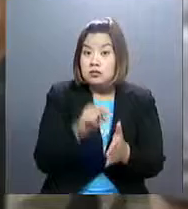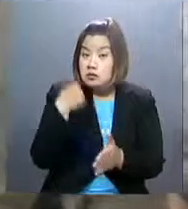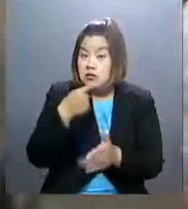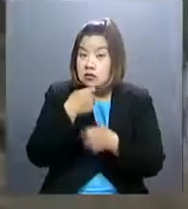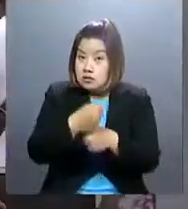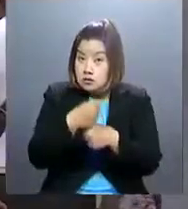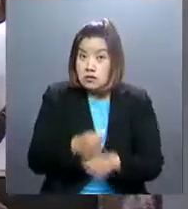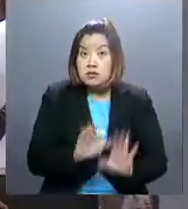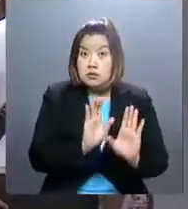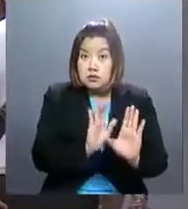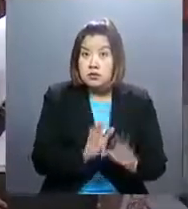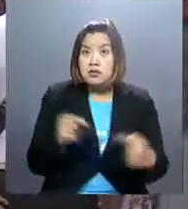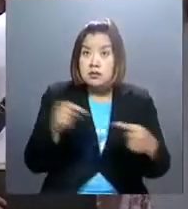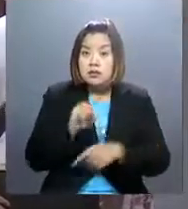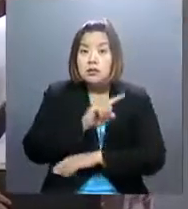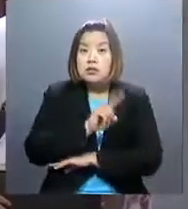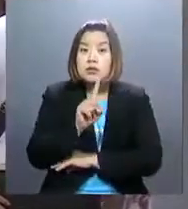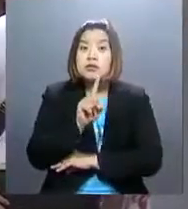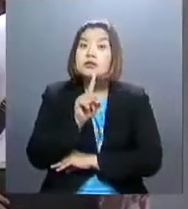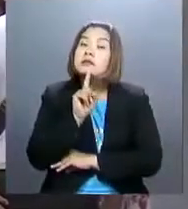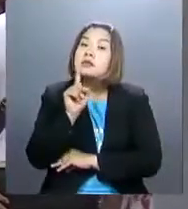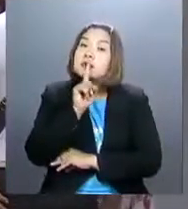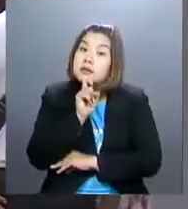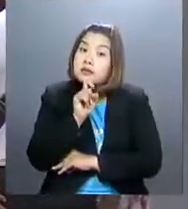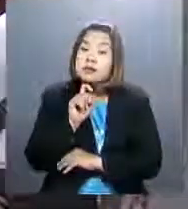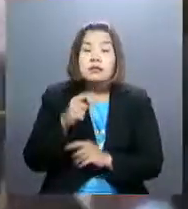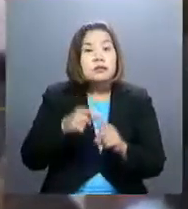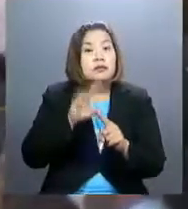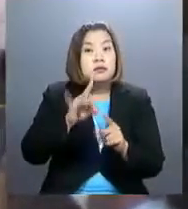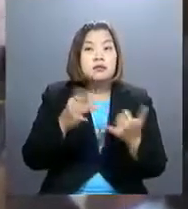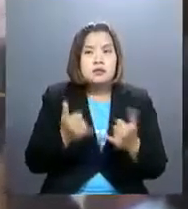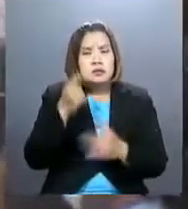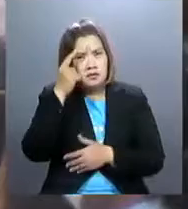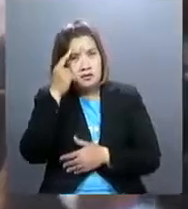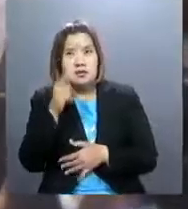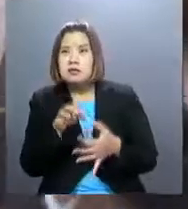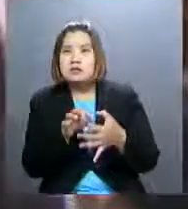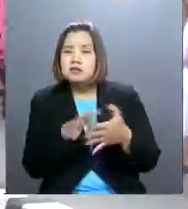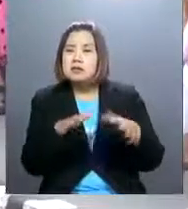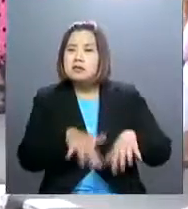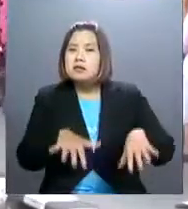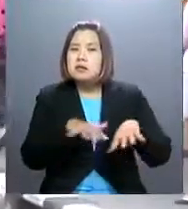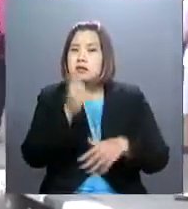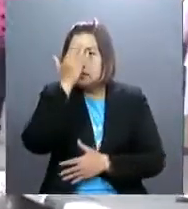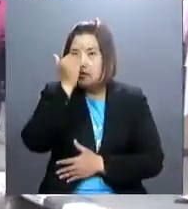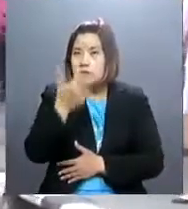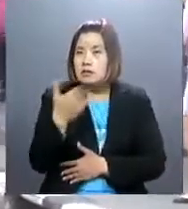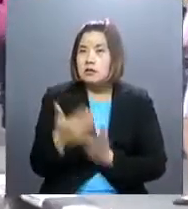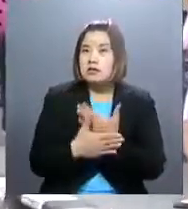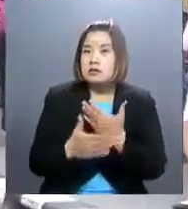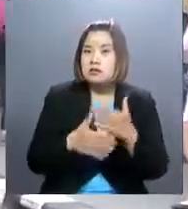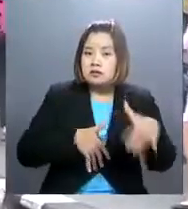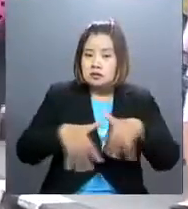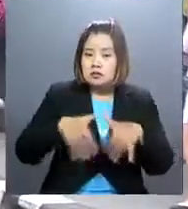ากในวันลงเสียงประชามติไม่ถือเป็นนัยยะสำคัญอะไรถือเป็นเรื่องปกติที่แต่ละประเทศจะต้องแจ้งเตือนประชาชนของตัวเ